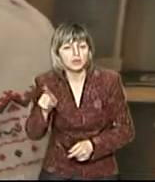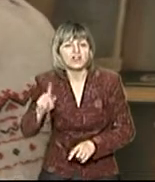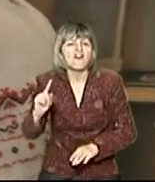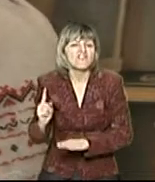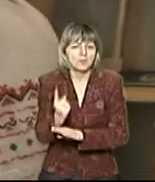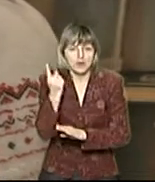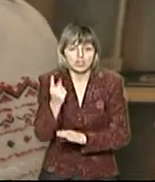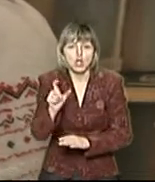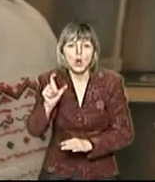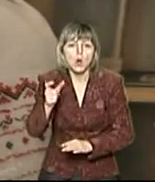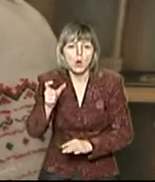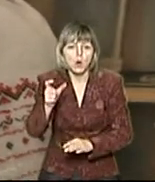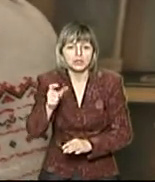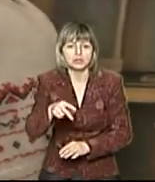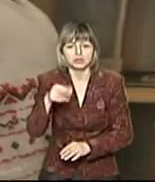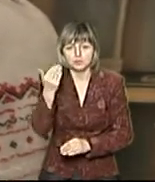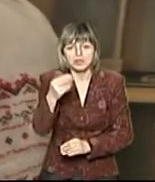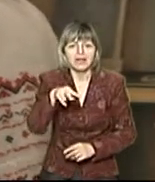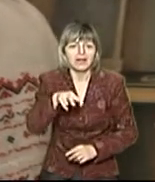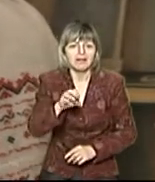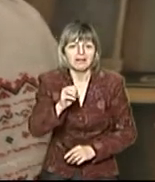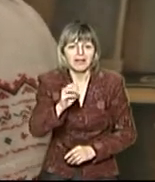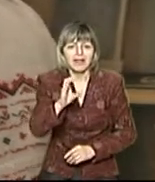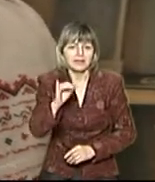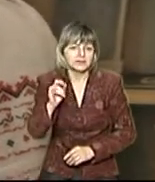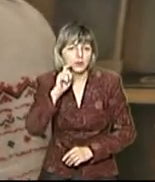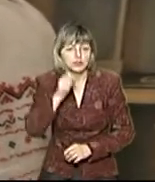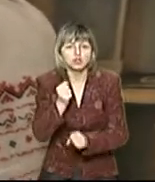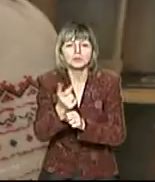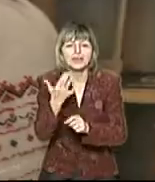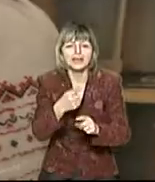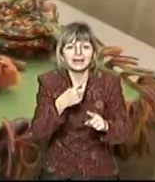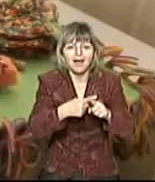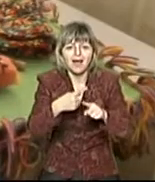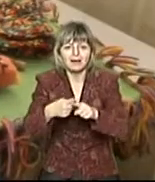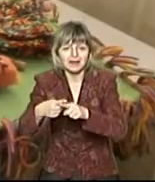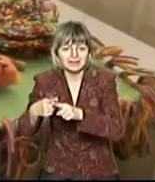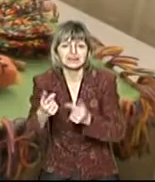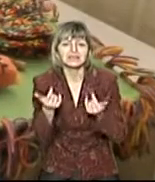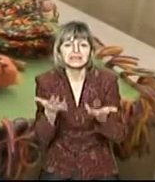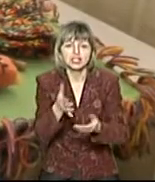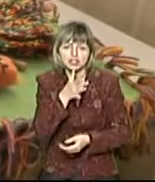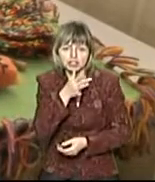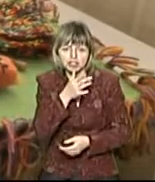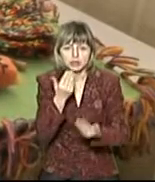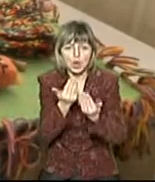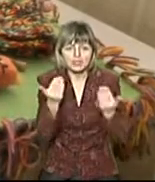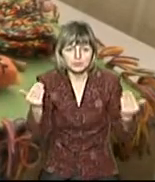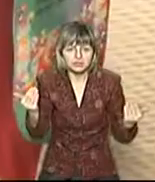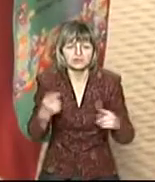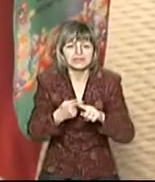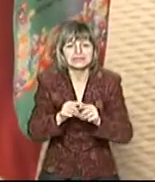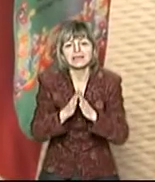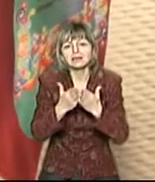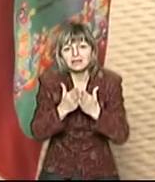вперше голочкою Лесі Українки зробила кілька хрестиків. Скільки часу експонуватимуть